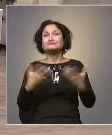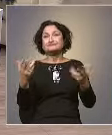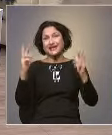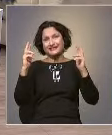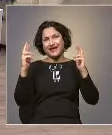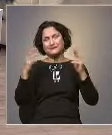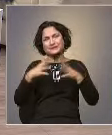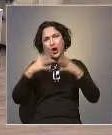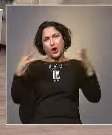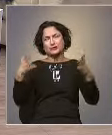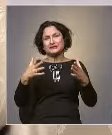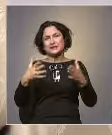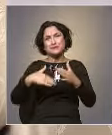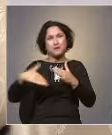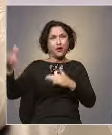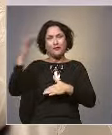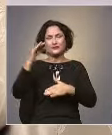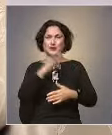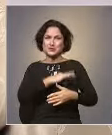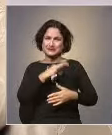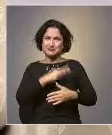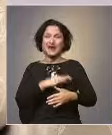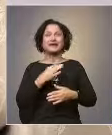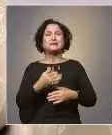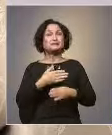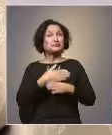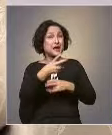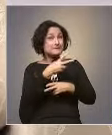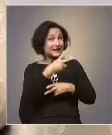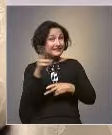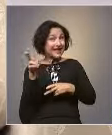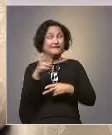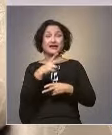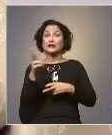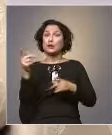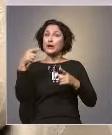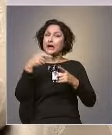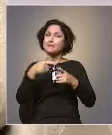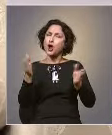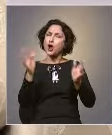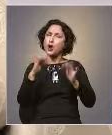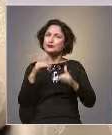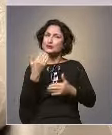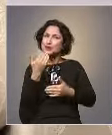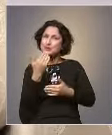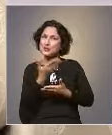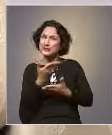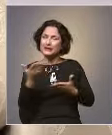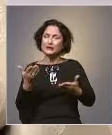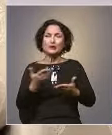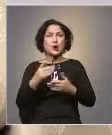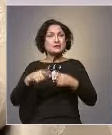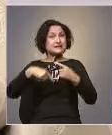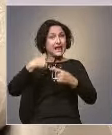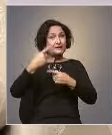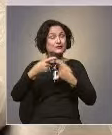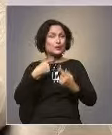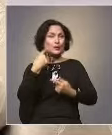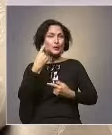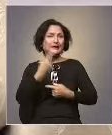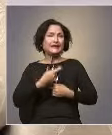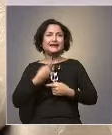бъдете наш гост. Продължаваме нататък в предаването сега към още нещо любопитно. И следващата година ученици